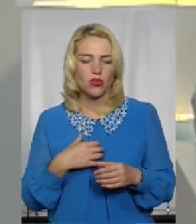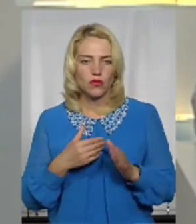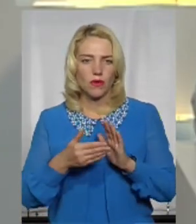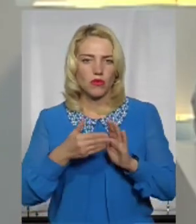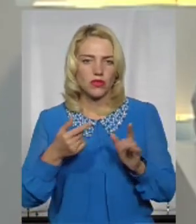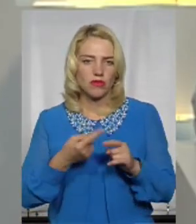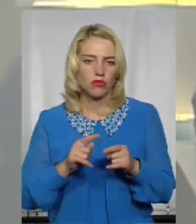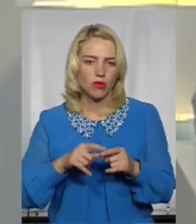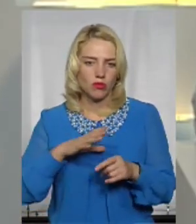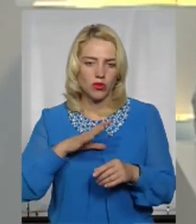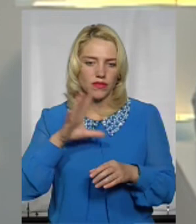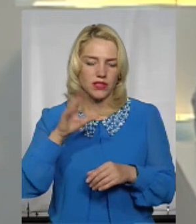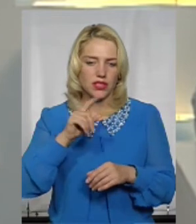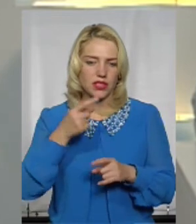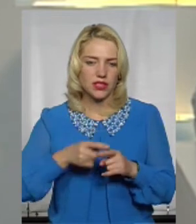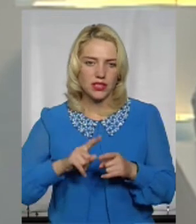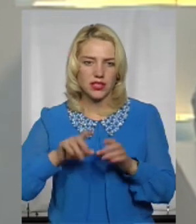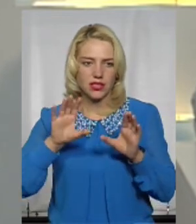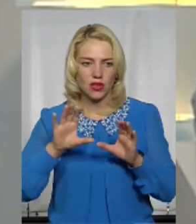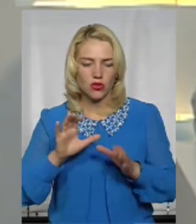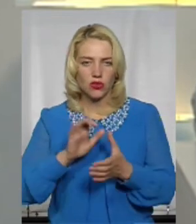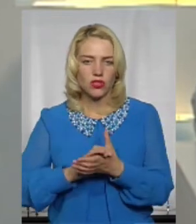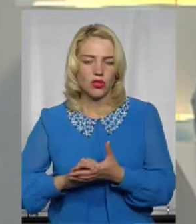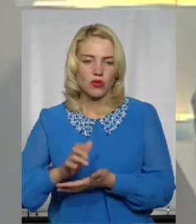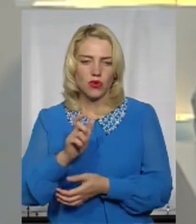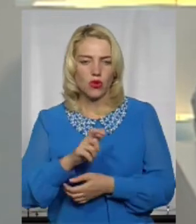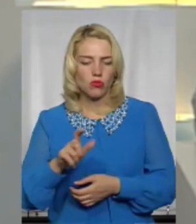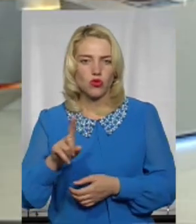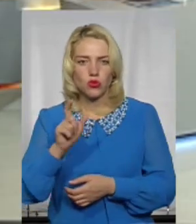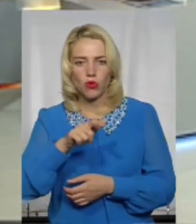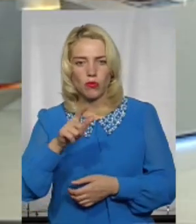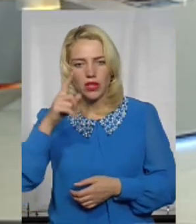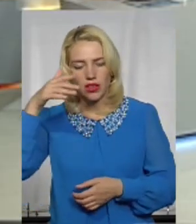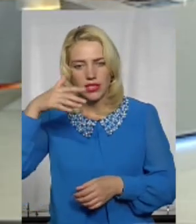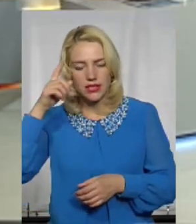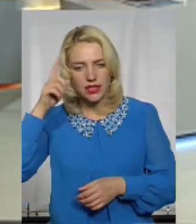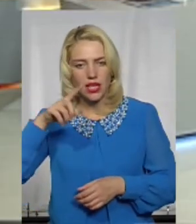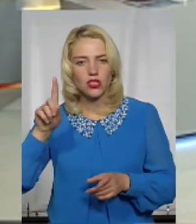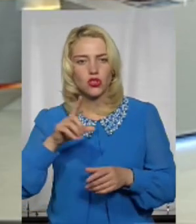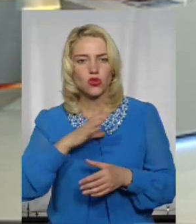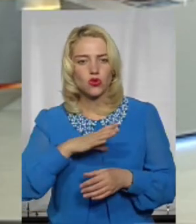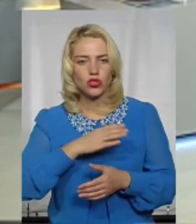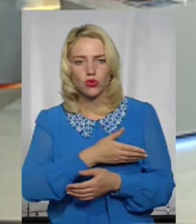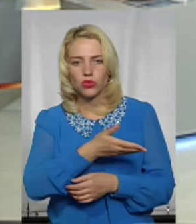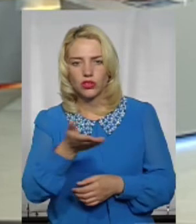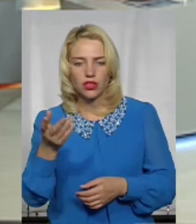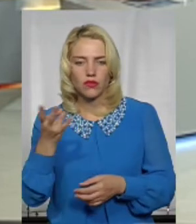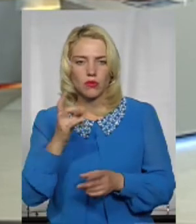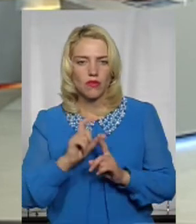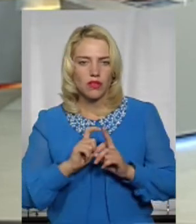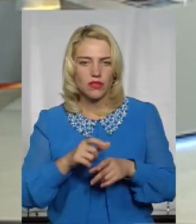було цих всіх законів ознайомлення громадян, щоб громадяни знали, що їх очікує, вони мають висловити свою